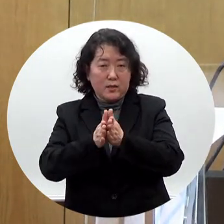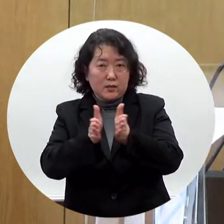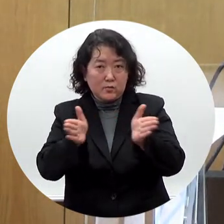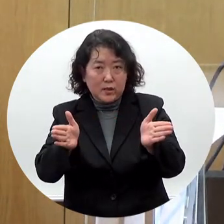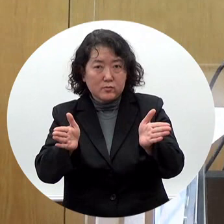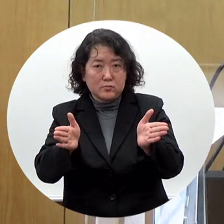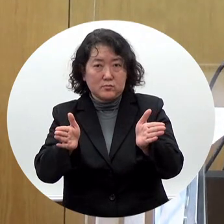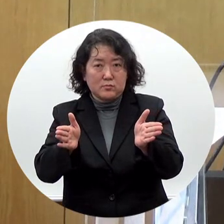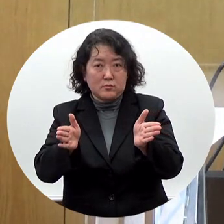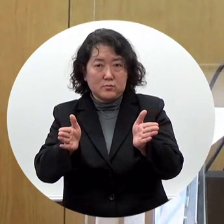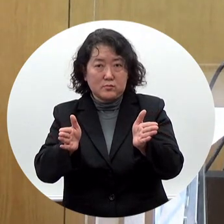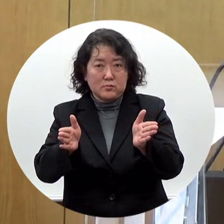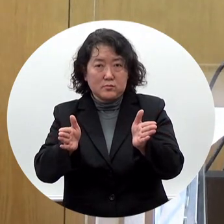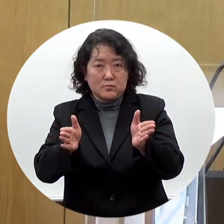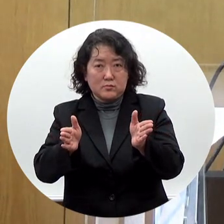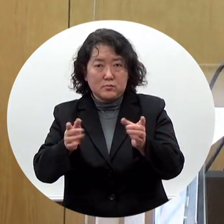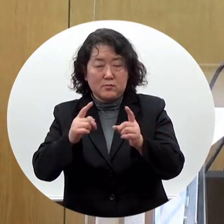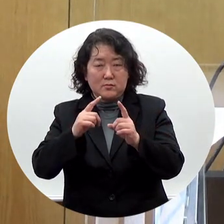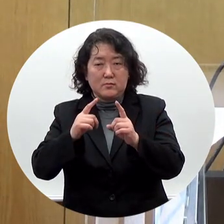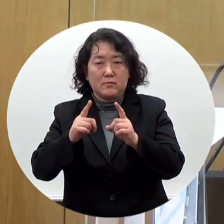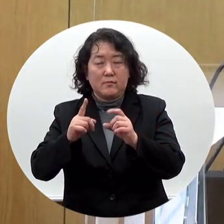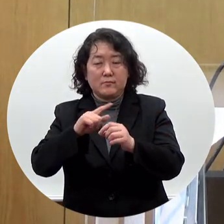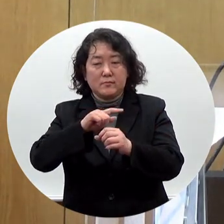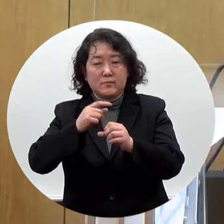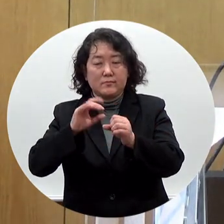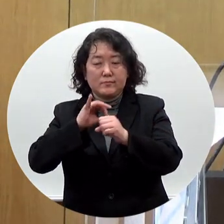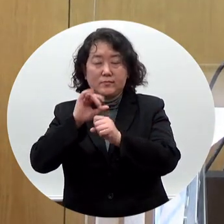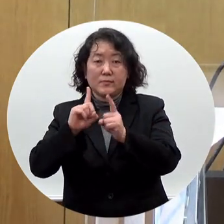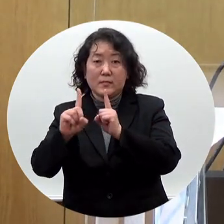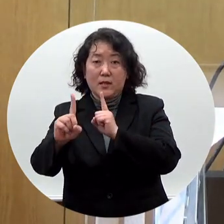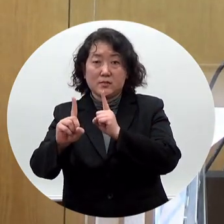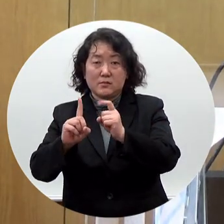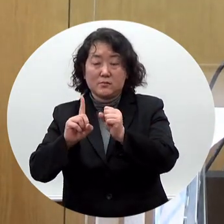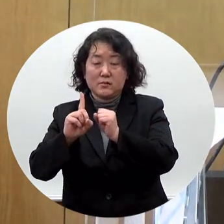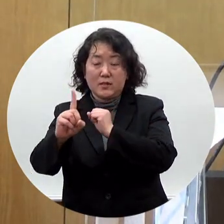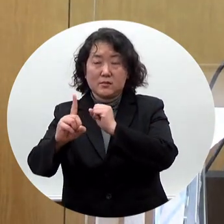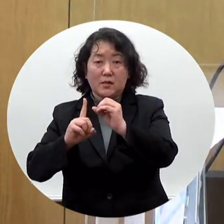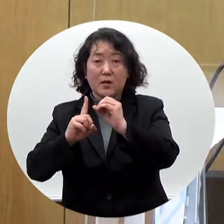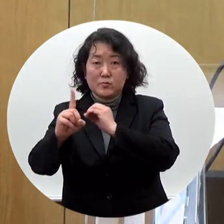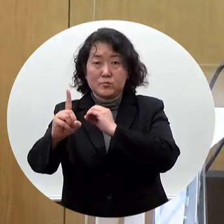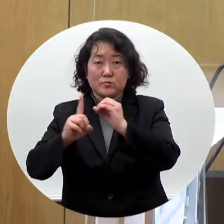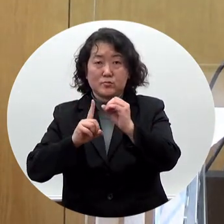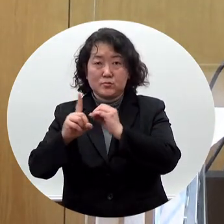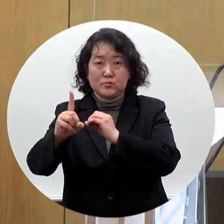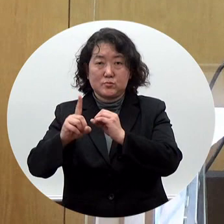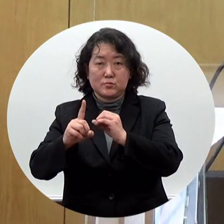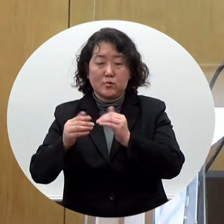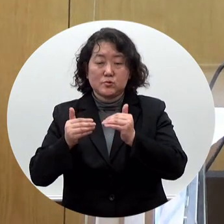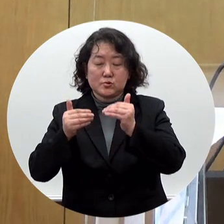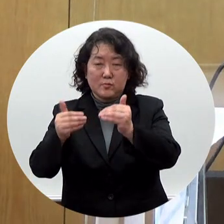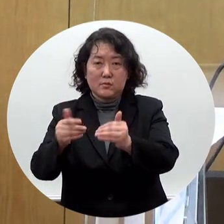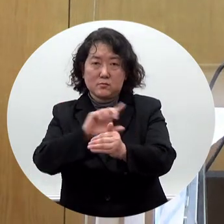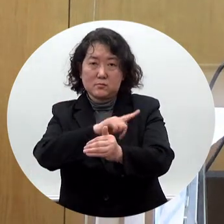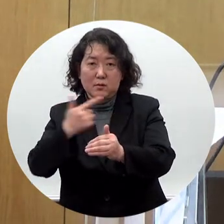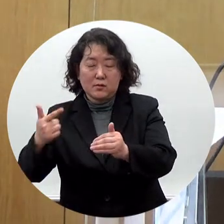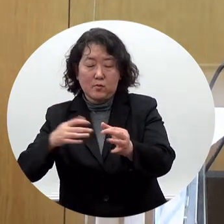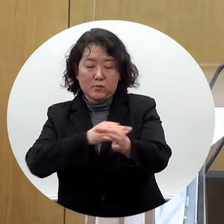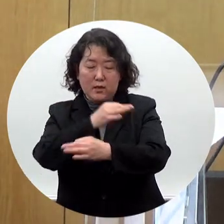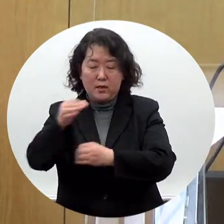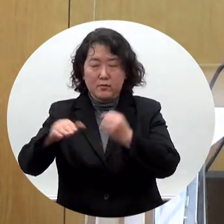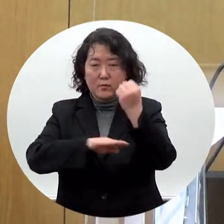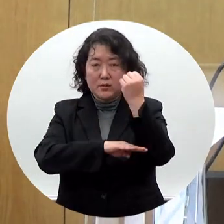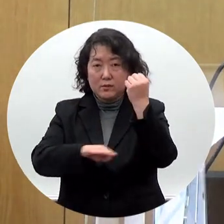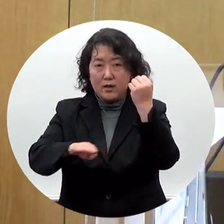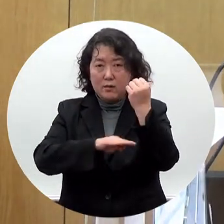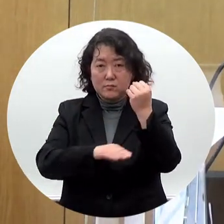拓、ICT、AI 等を活用したデジタル化への取り組みなど、経営基盤の